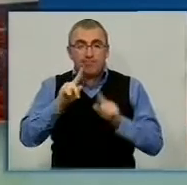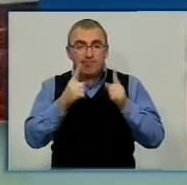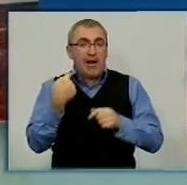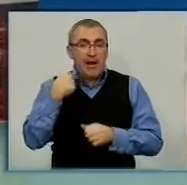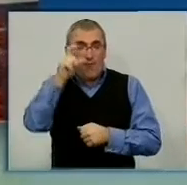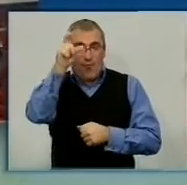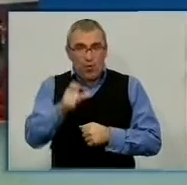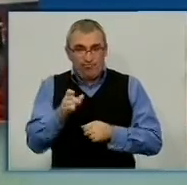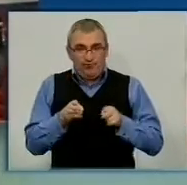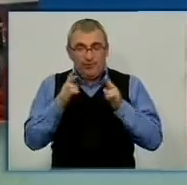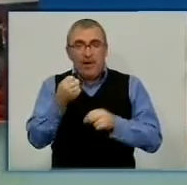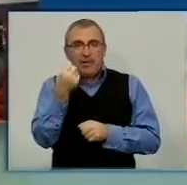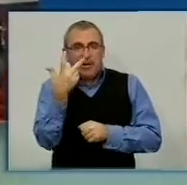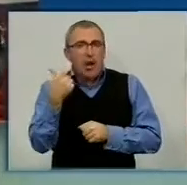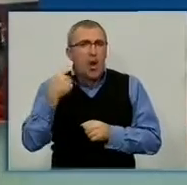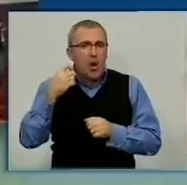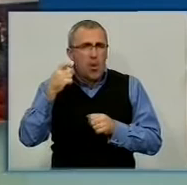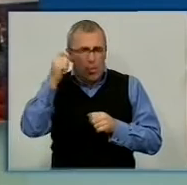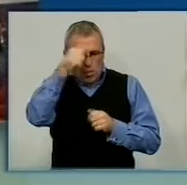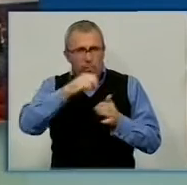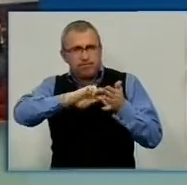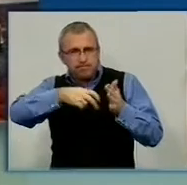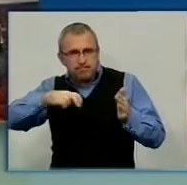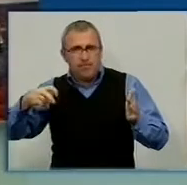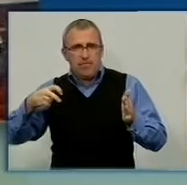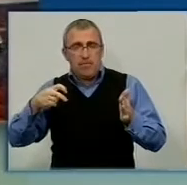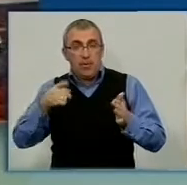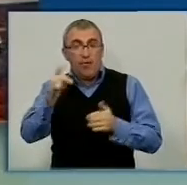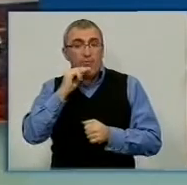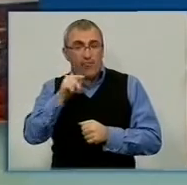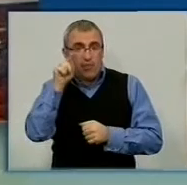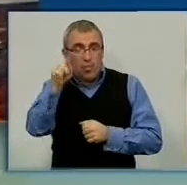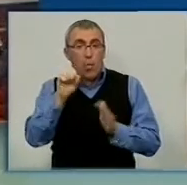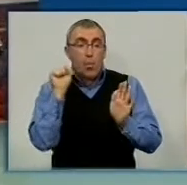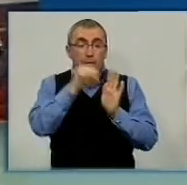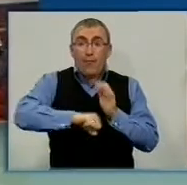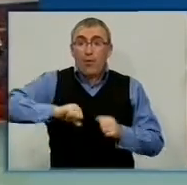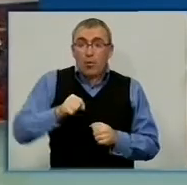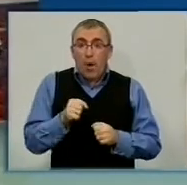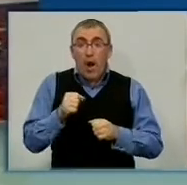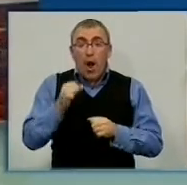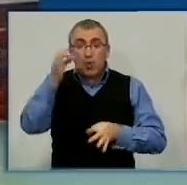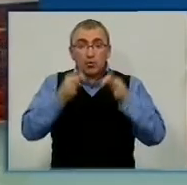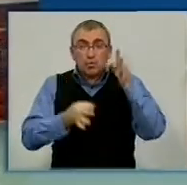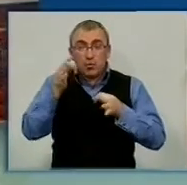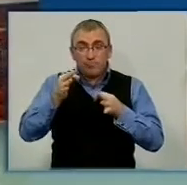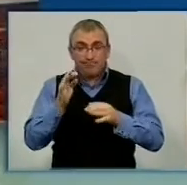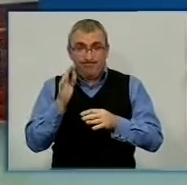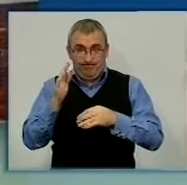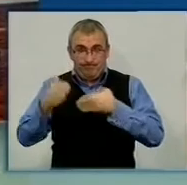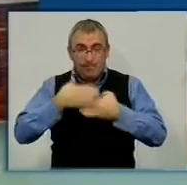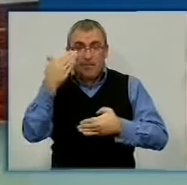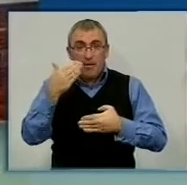злочинця який 13 років переховувався від українського правосуддя його звинувачують у вбивстві друга але вирок суду приголомшив не лише близьких